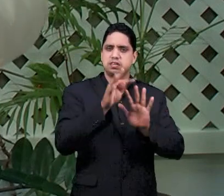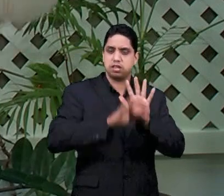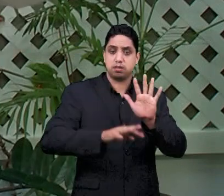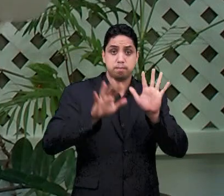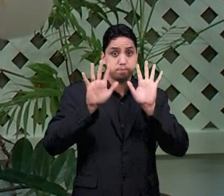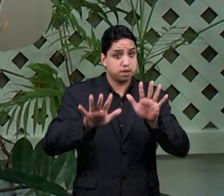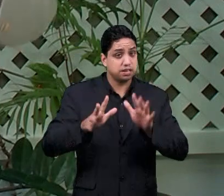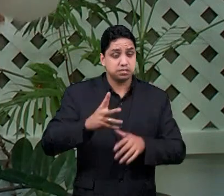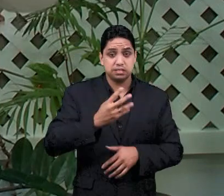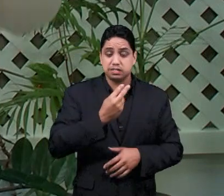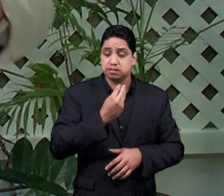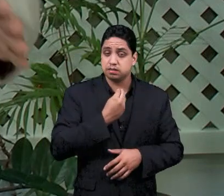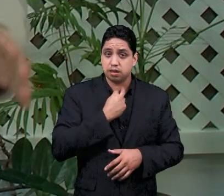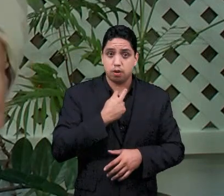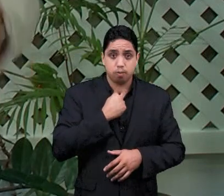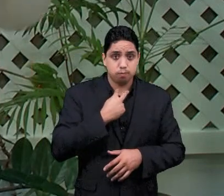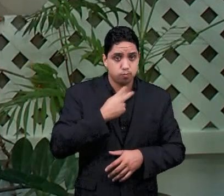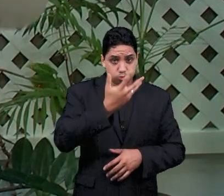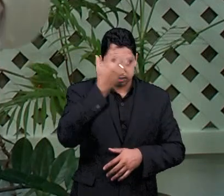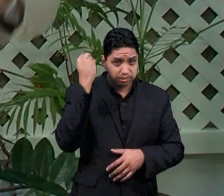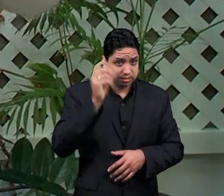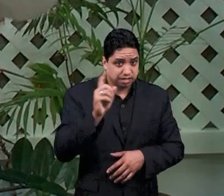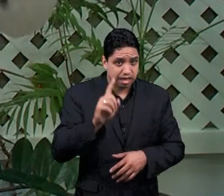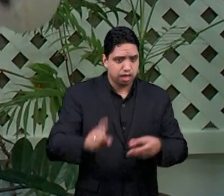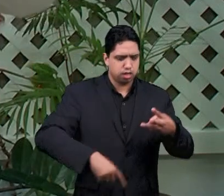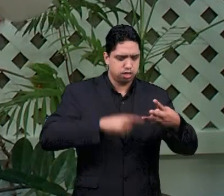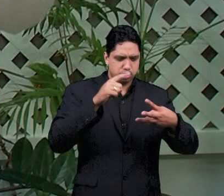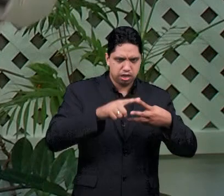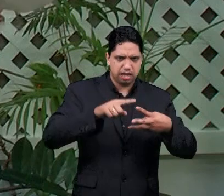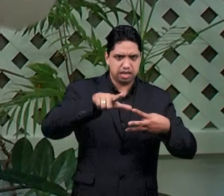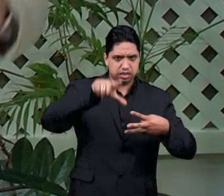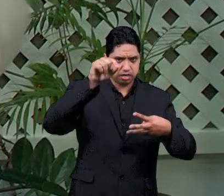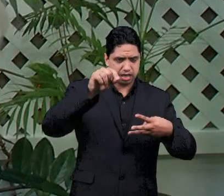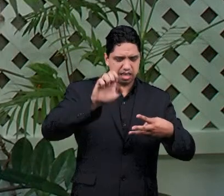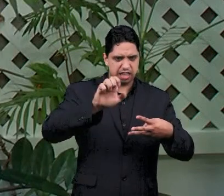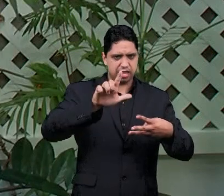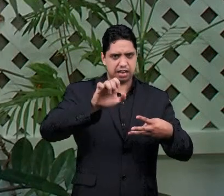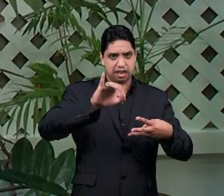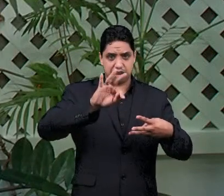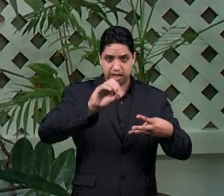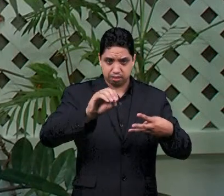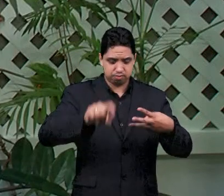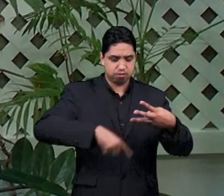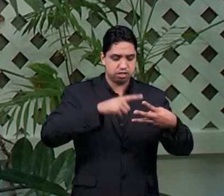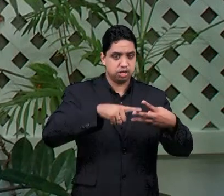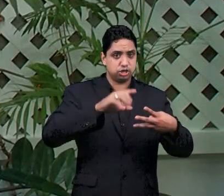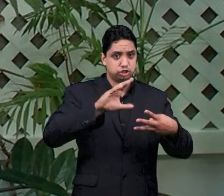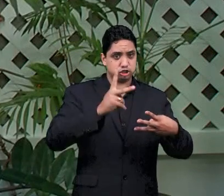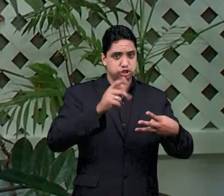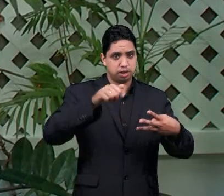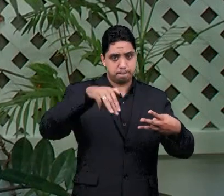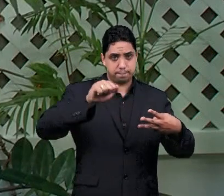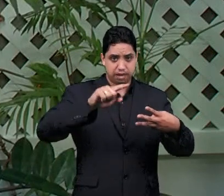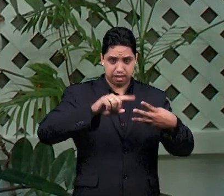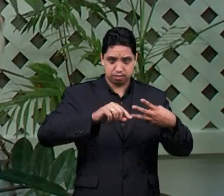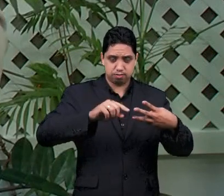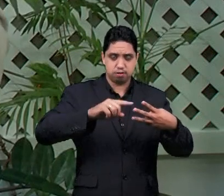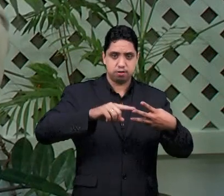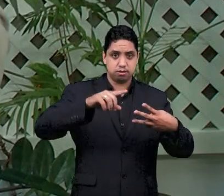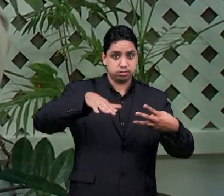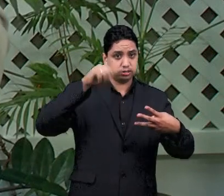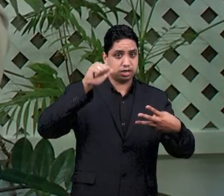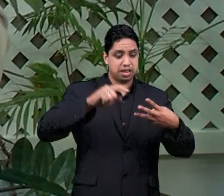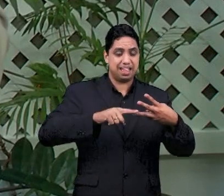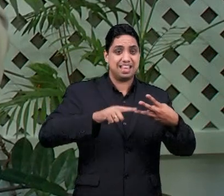cela. L'élection, appel et sanctification. Élu selon la présence du Père, tout le monde connaît ce texte de la parole de